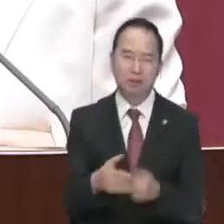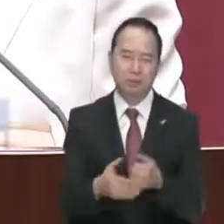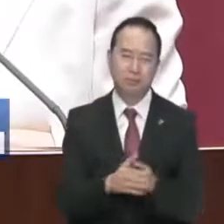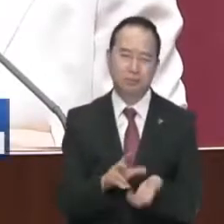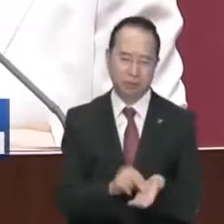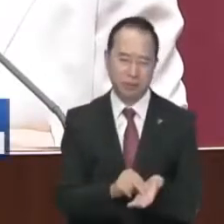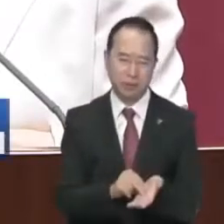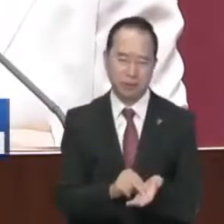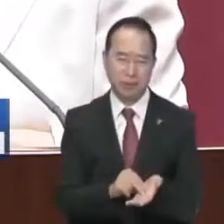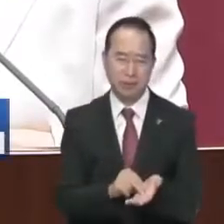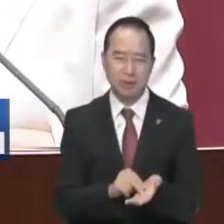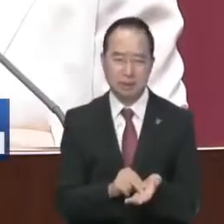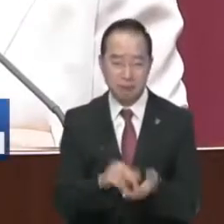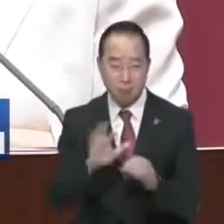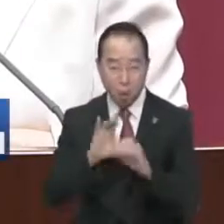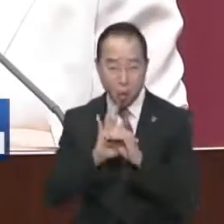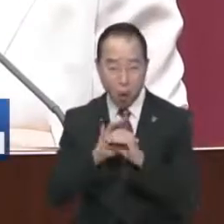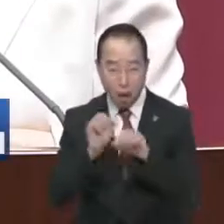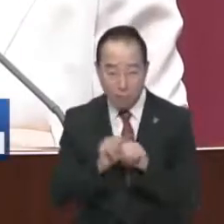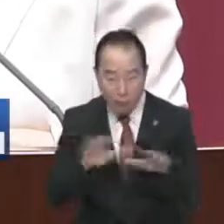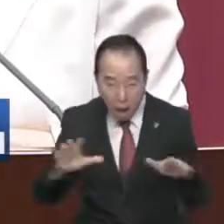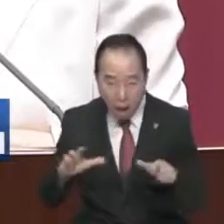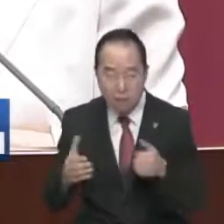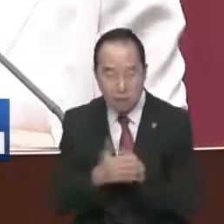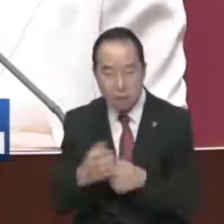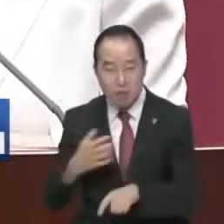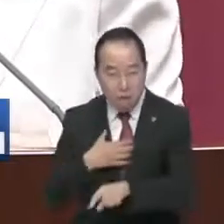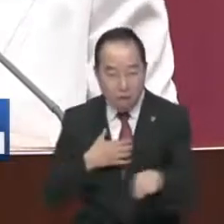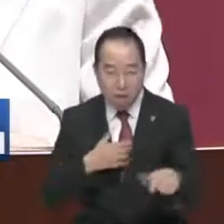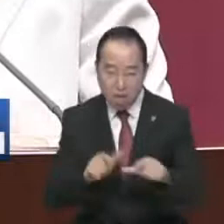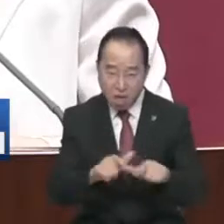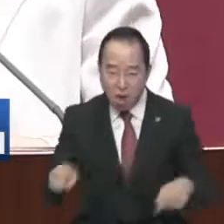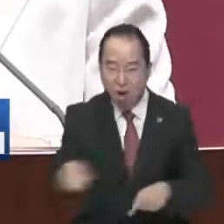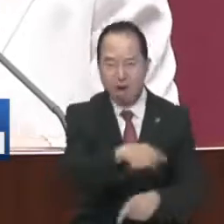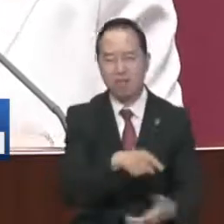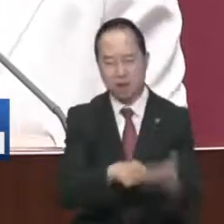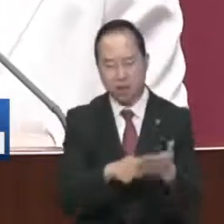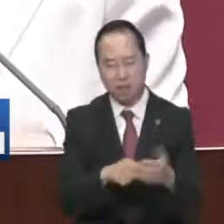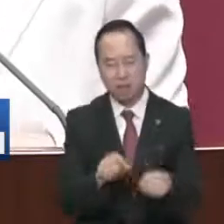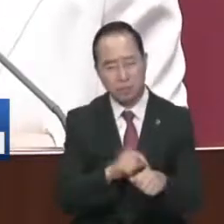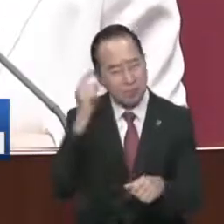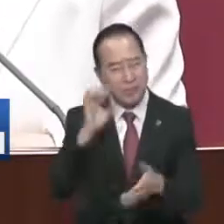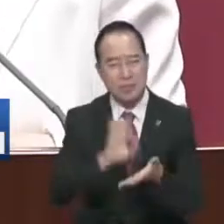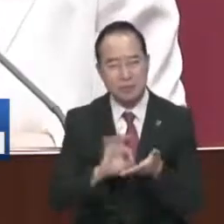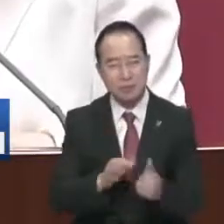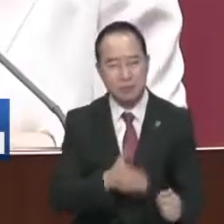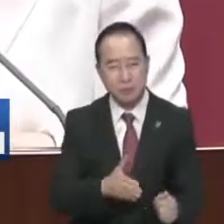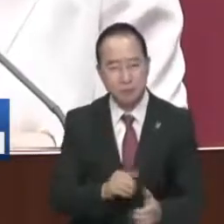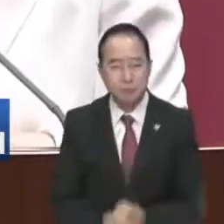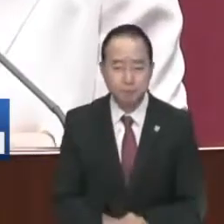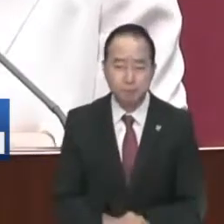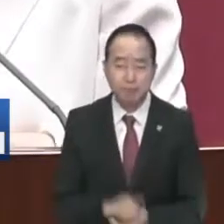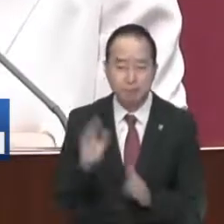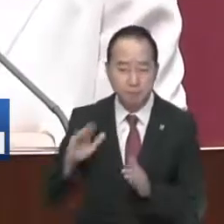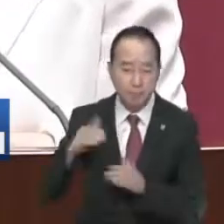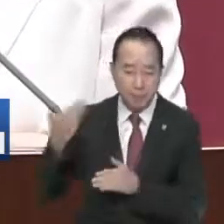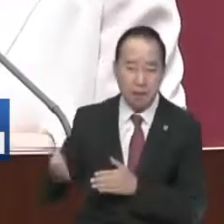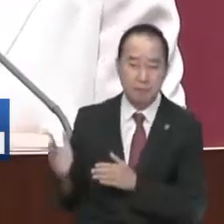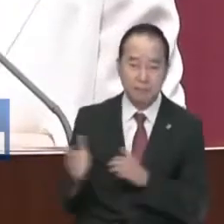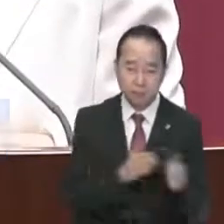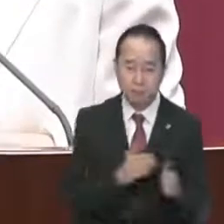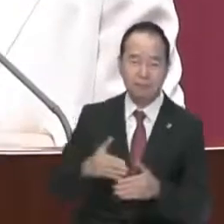형태로 나타나고 있기 때문에 특별히 각별히 신경 써주셔야 할 것 같습니다. 사진 하나 보여드리겠습니다. 네, 한